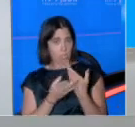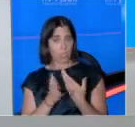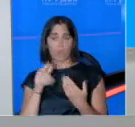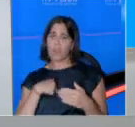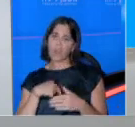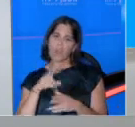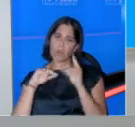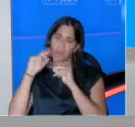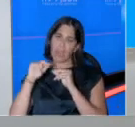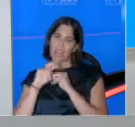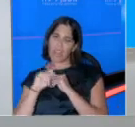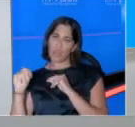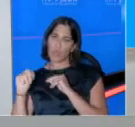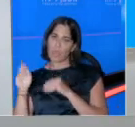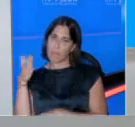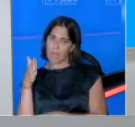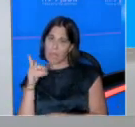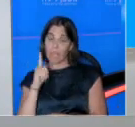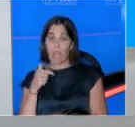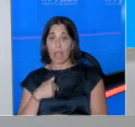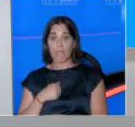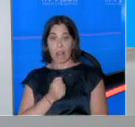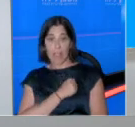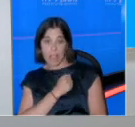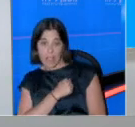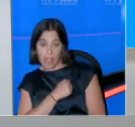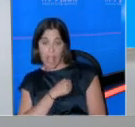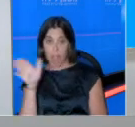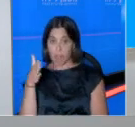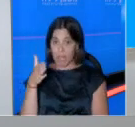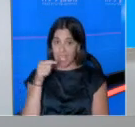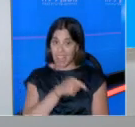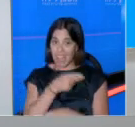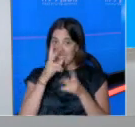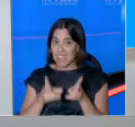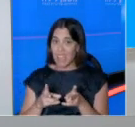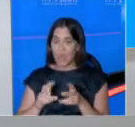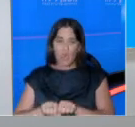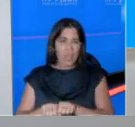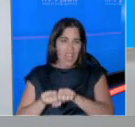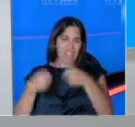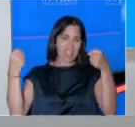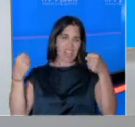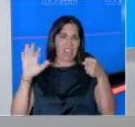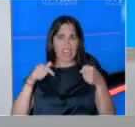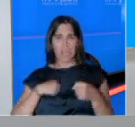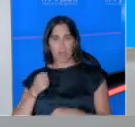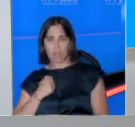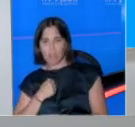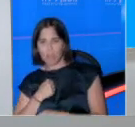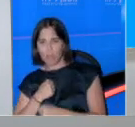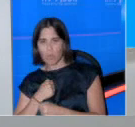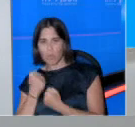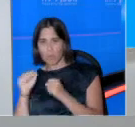לנושאים המדיניים. אבל בנושאי דת ומדינה, זה יכול להיות הרסני. גם לציון תהיה סטטוס קוו